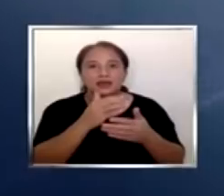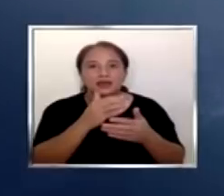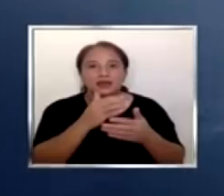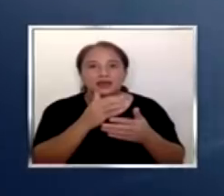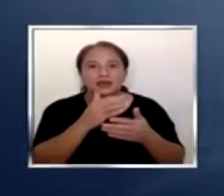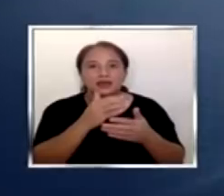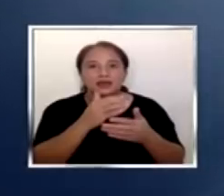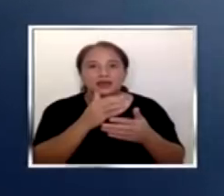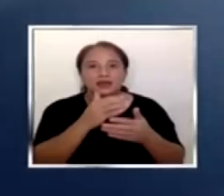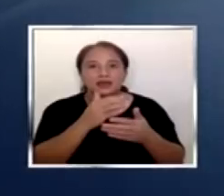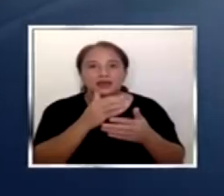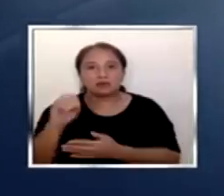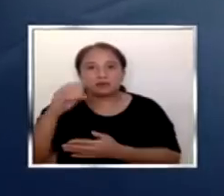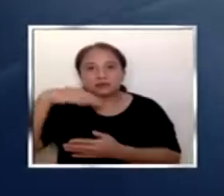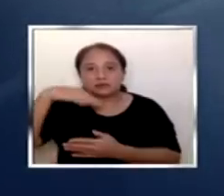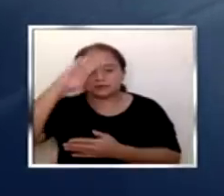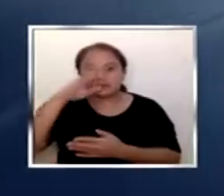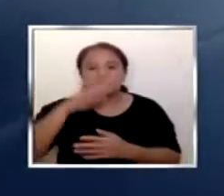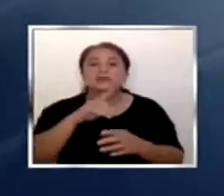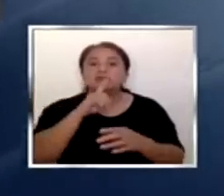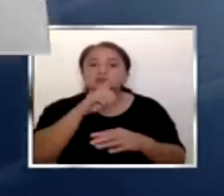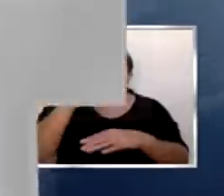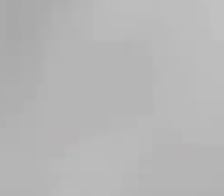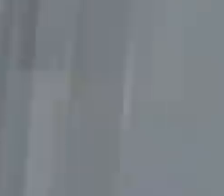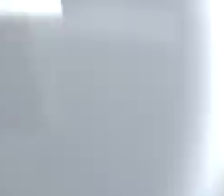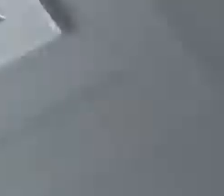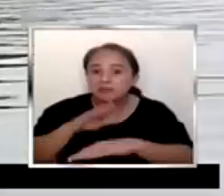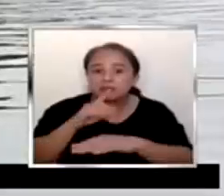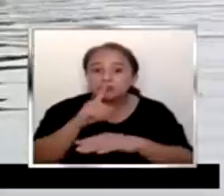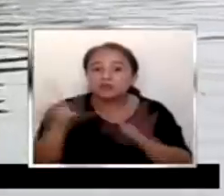ECQ ang lungsod. Nakatutok si Katrina Soa.